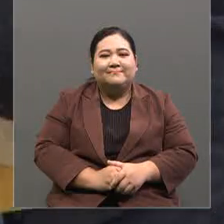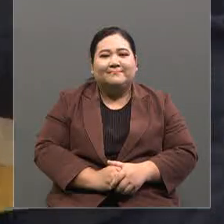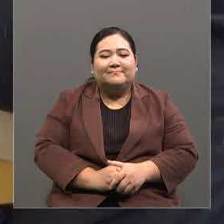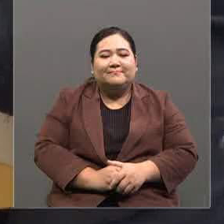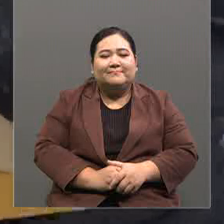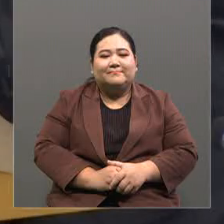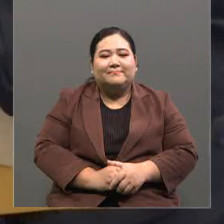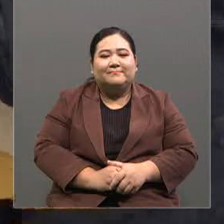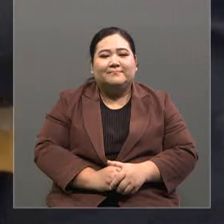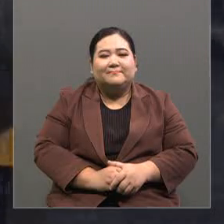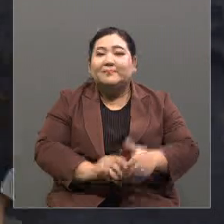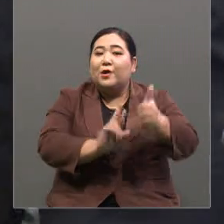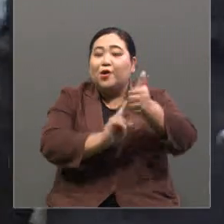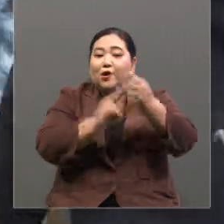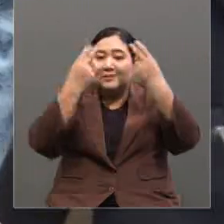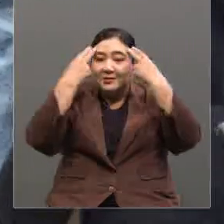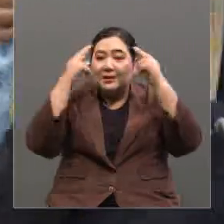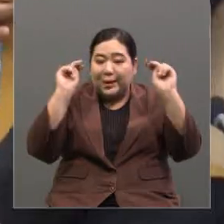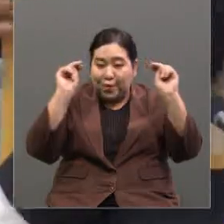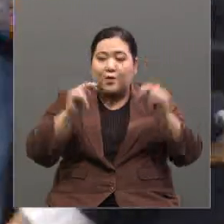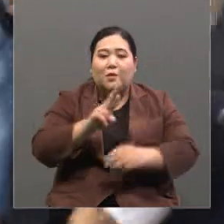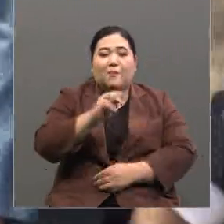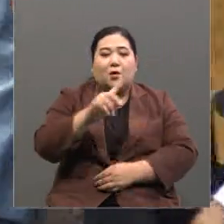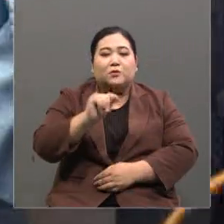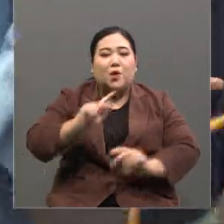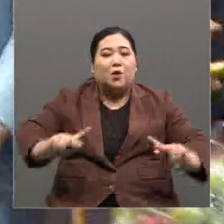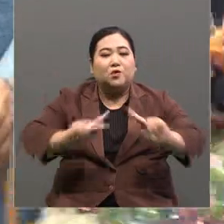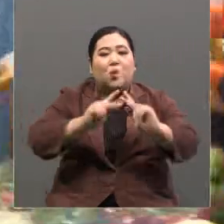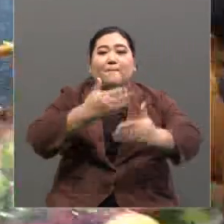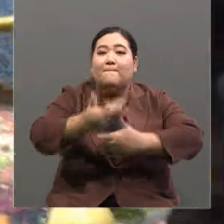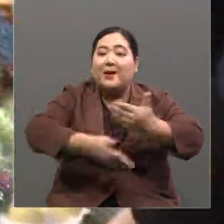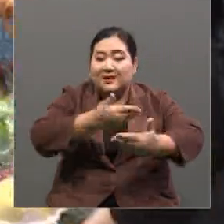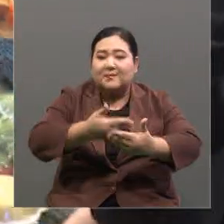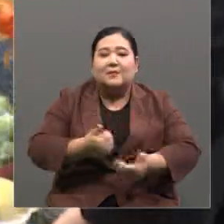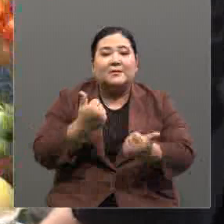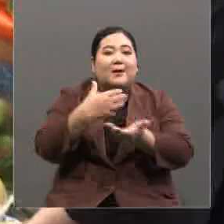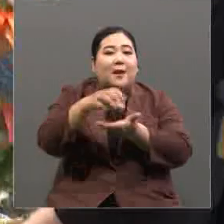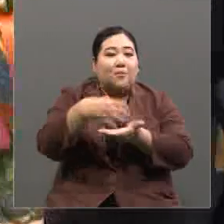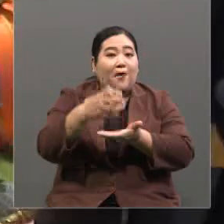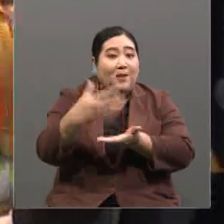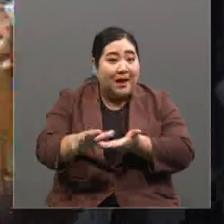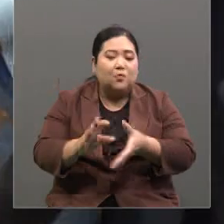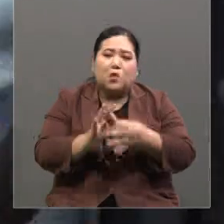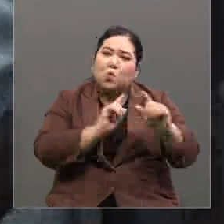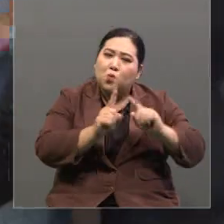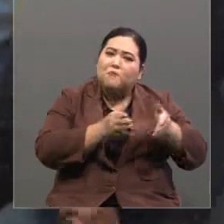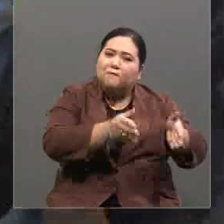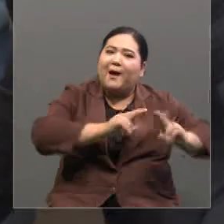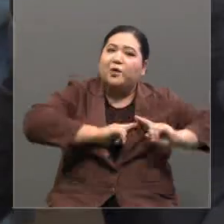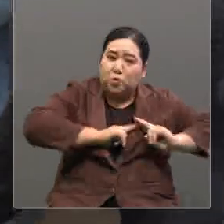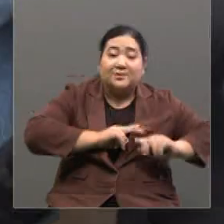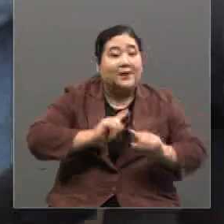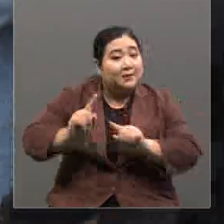นายภูมิธรรมเวชยชัยรองนายกรัฐมนตรีรัฐมนตรีว่าการกระทรวงพาณิชย์เปิดเผยภายหลังการหารือกับภาคเอกชนว่า